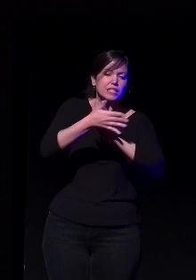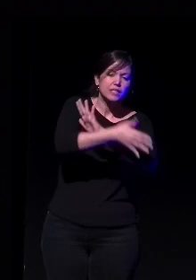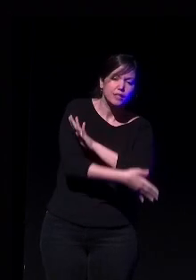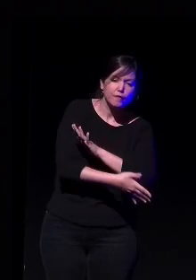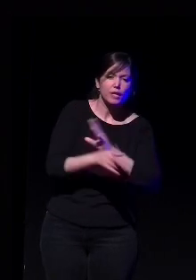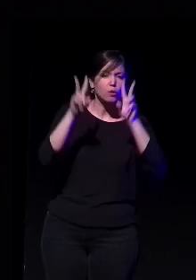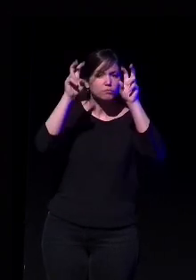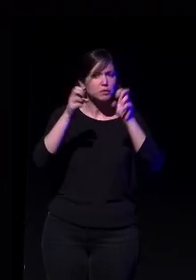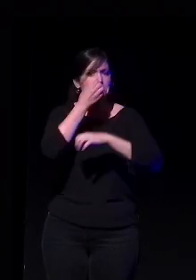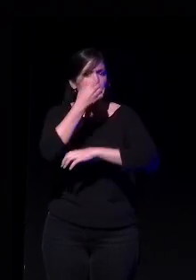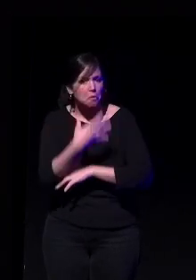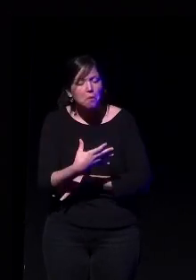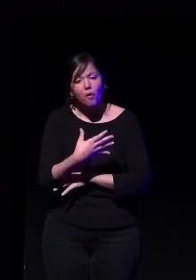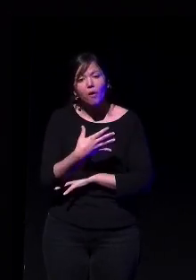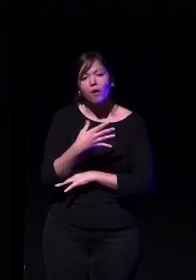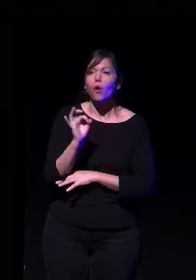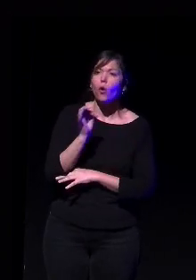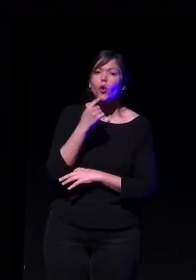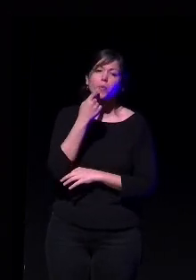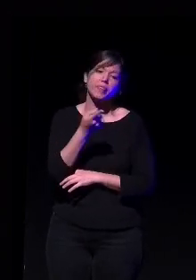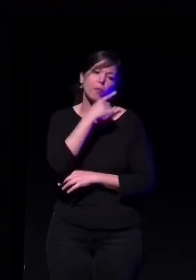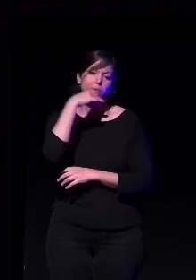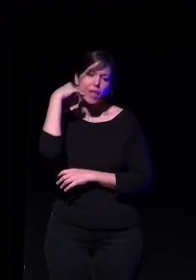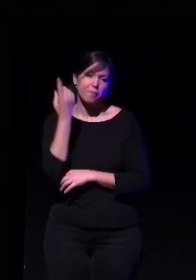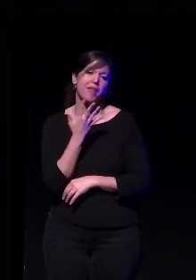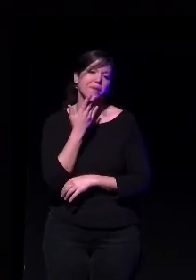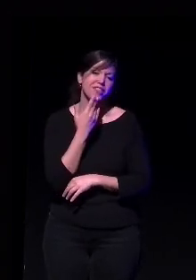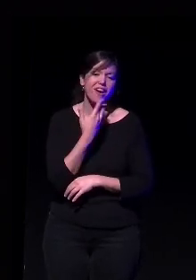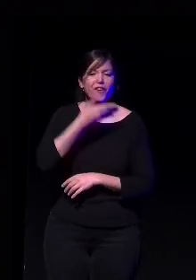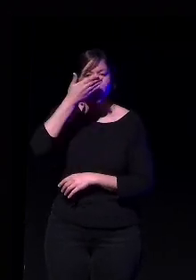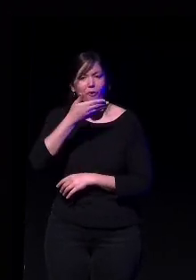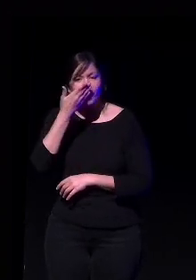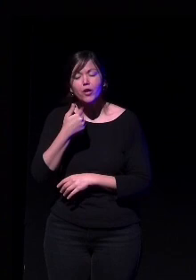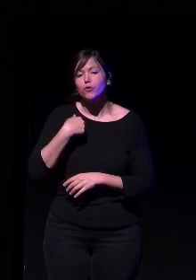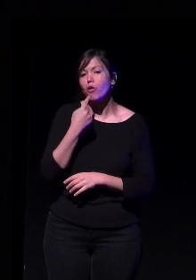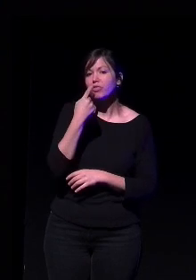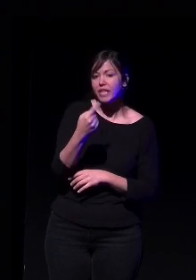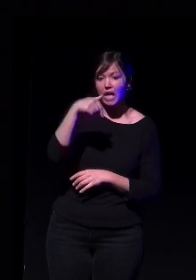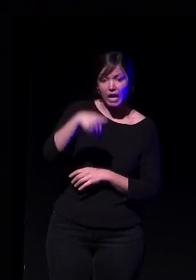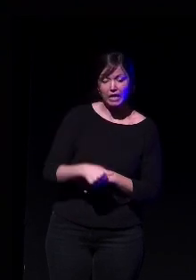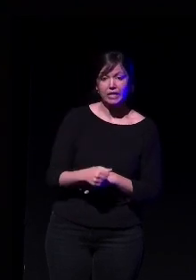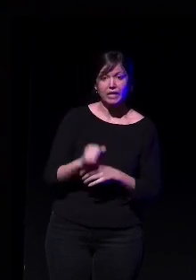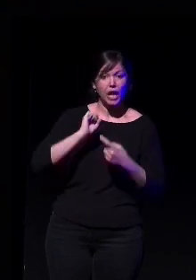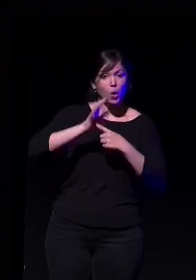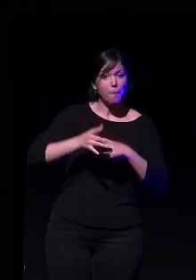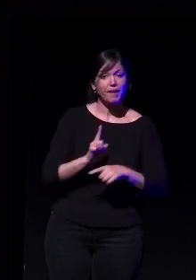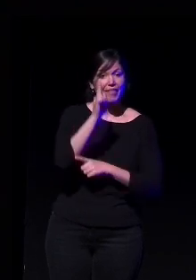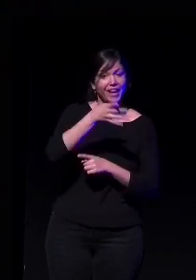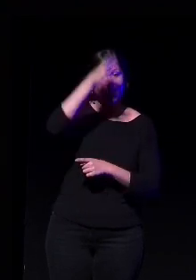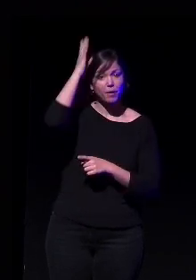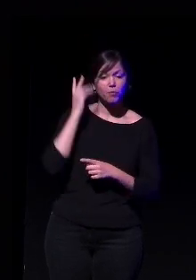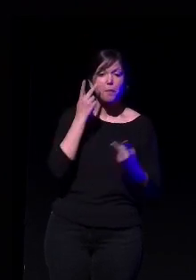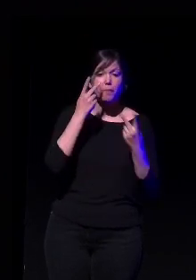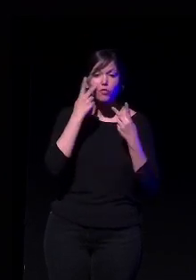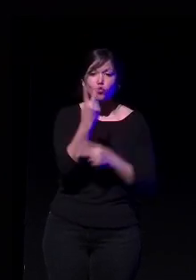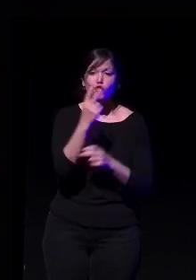bon titular o un titular llaminer. Acabaré amb xifres. L'any 2023 la comarca de l'Alt Empordà va rebre 2 milions